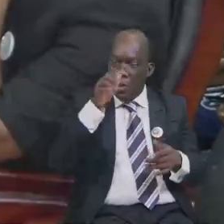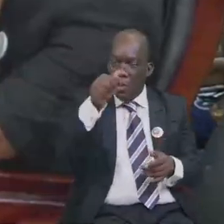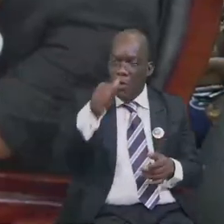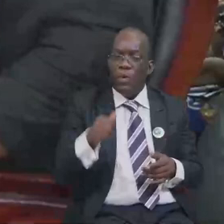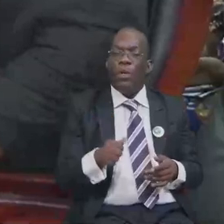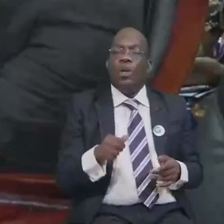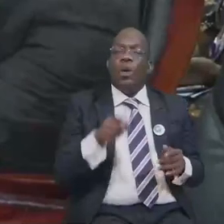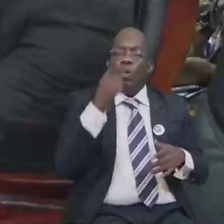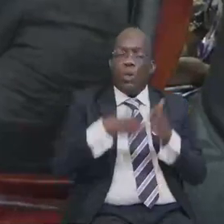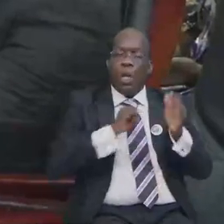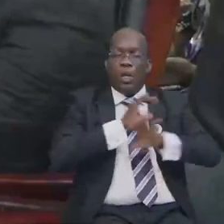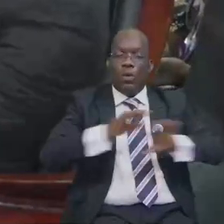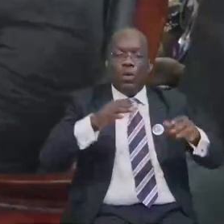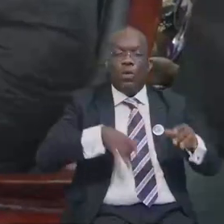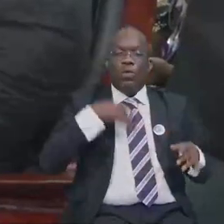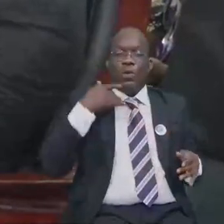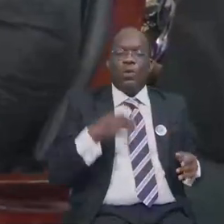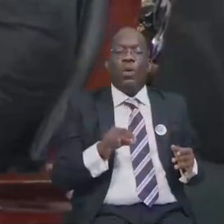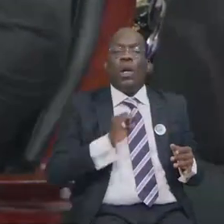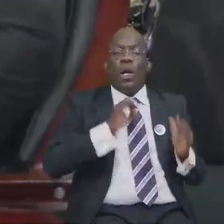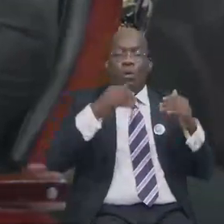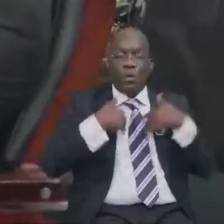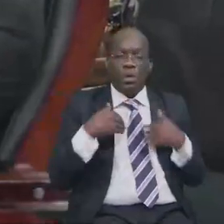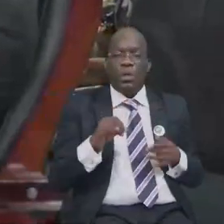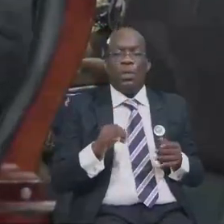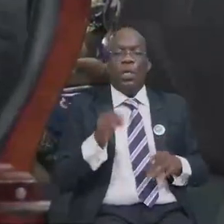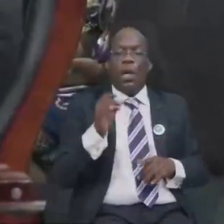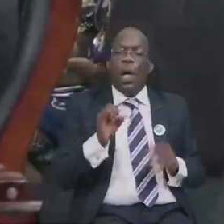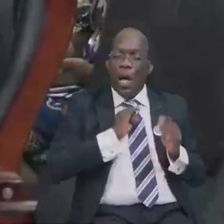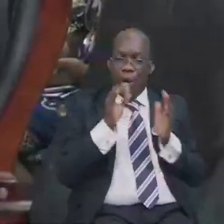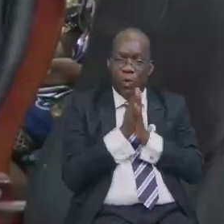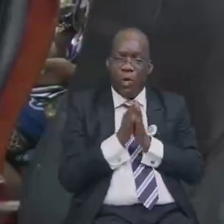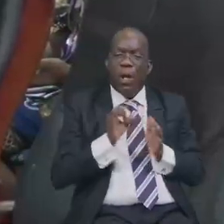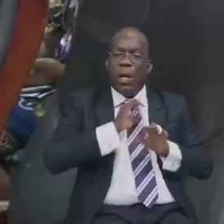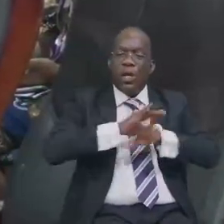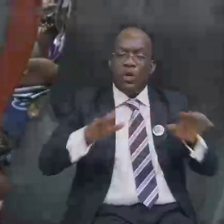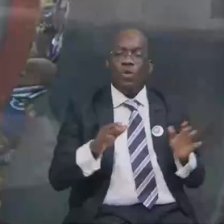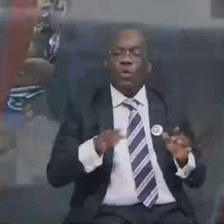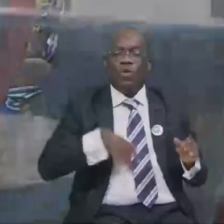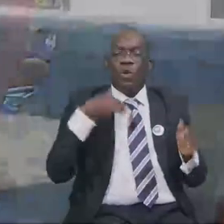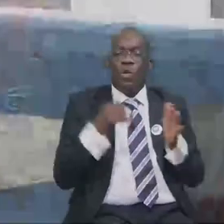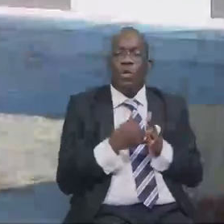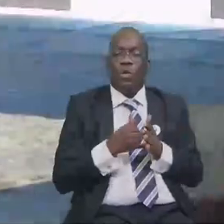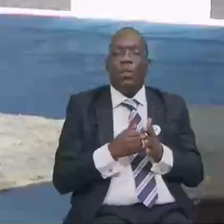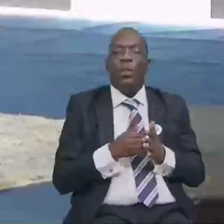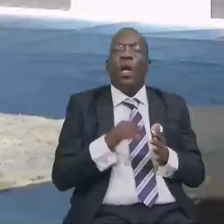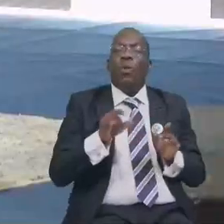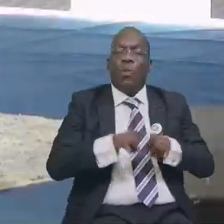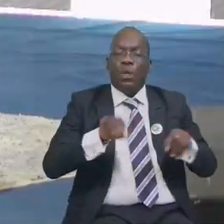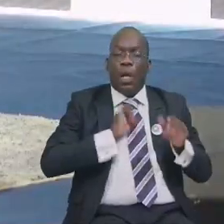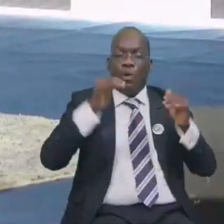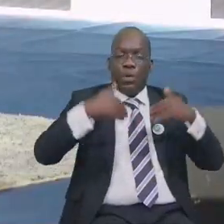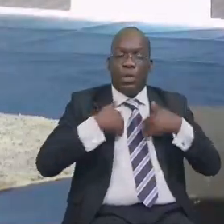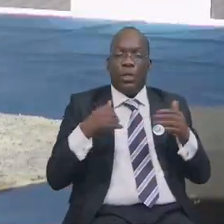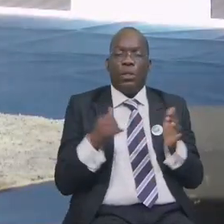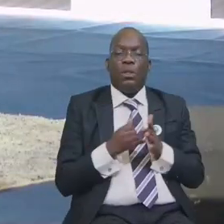Mon cerveau, je ne le sens pas, mais je le possède. Et la puissance, l'énergie,